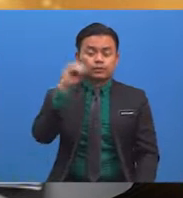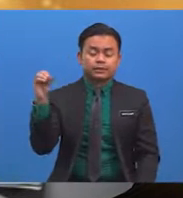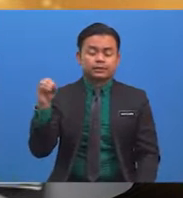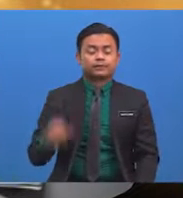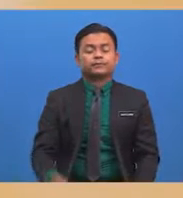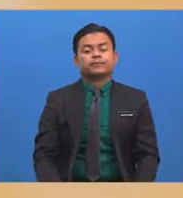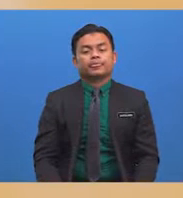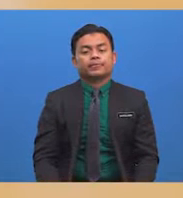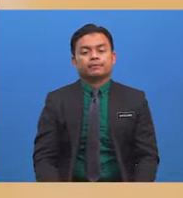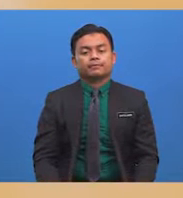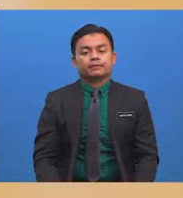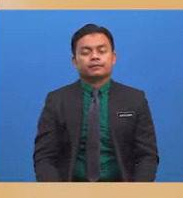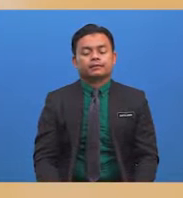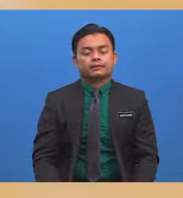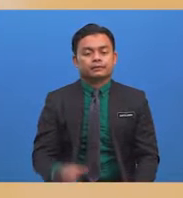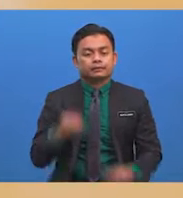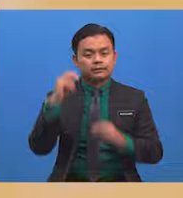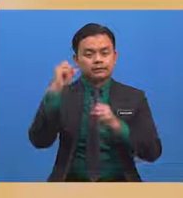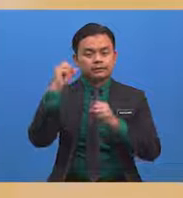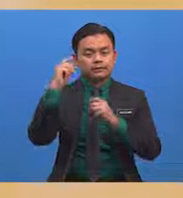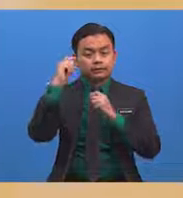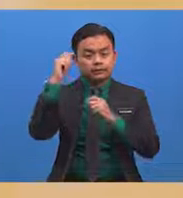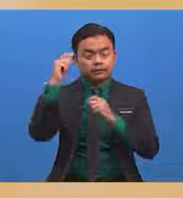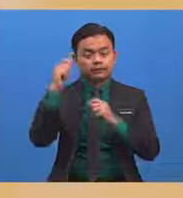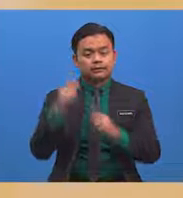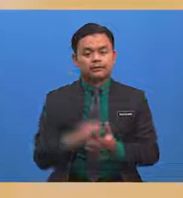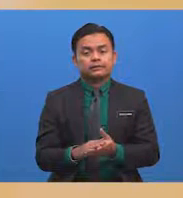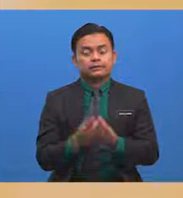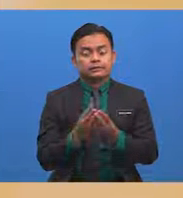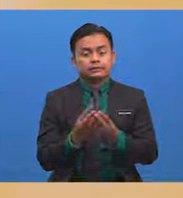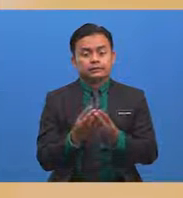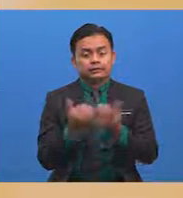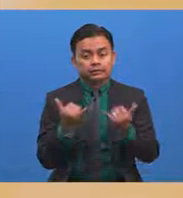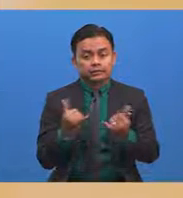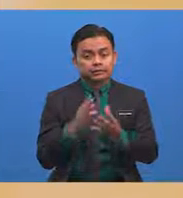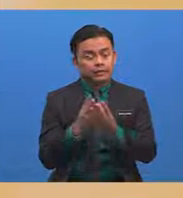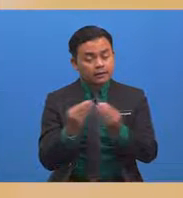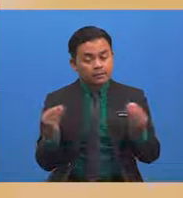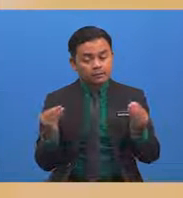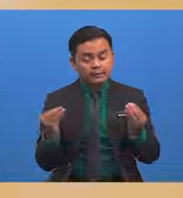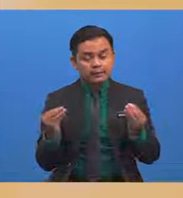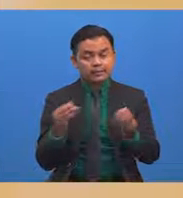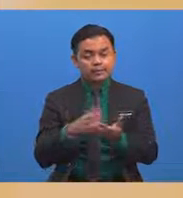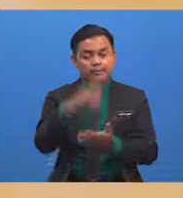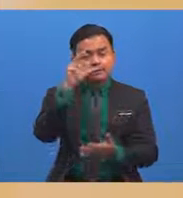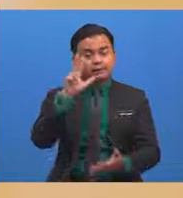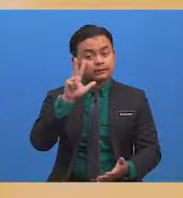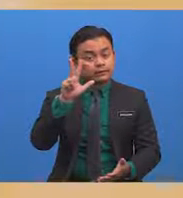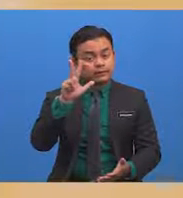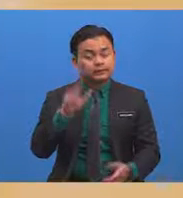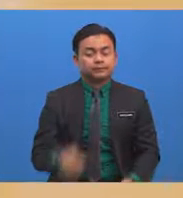telah pun selesai mencapai ketiga-tiga kriteria pembelajaran di bawah